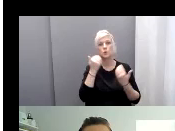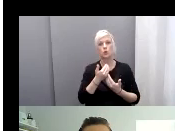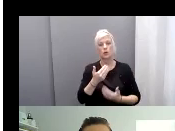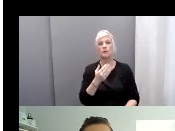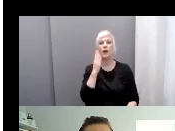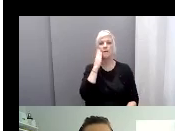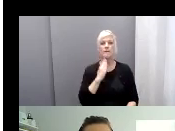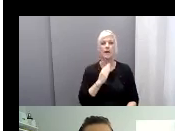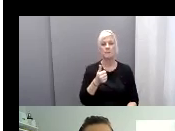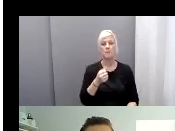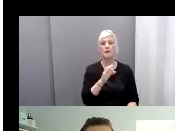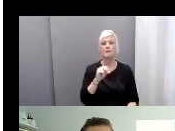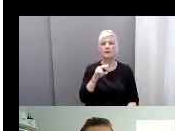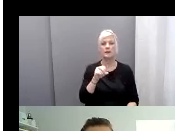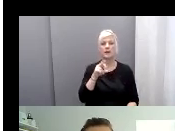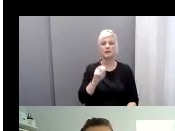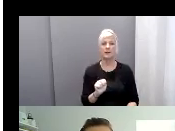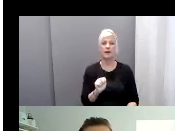sexualitet.